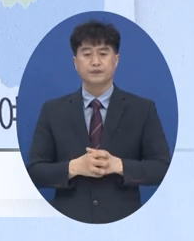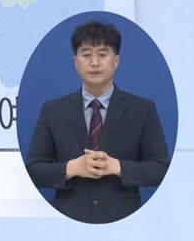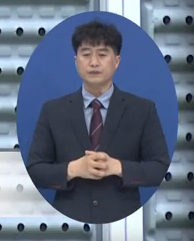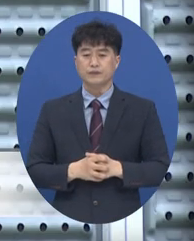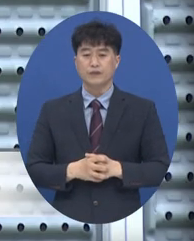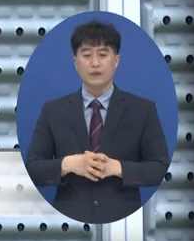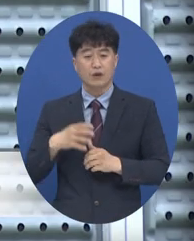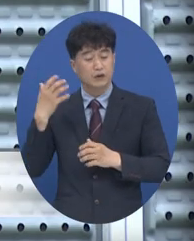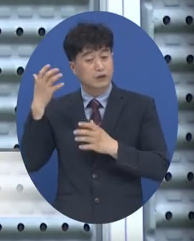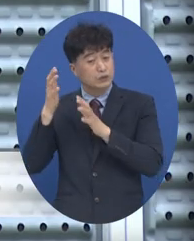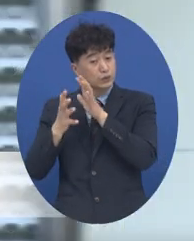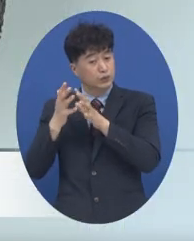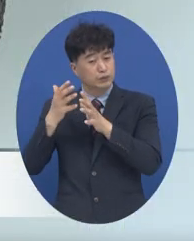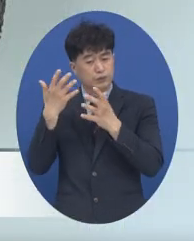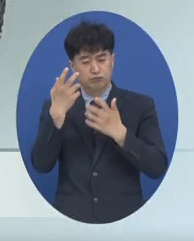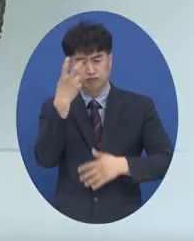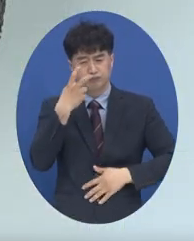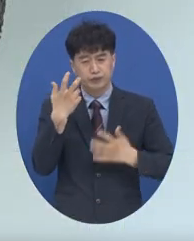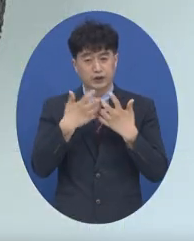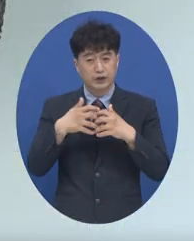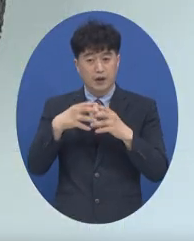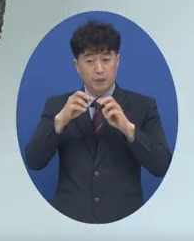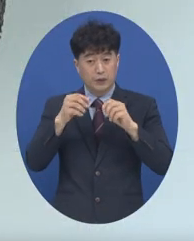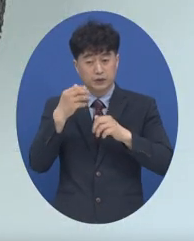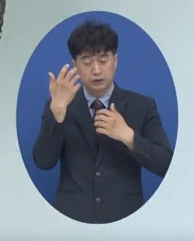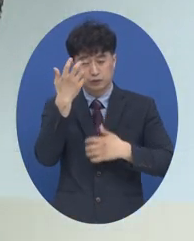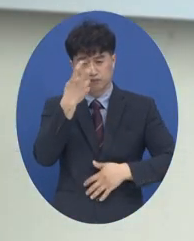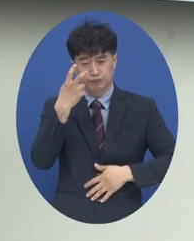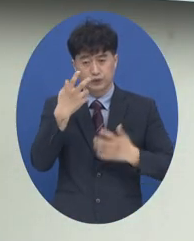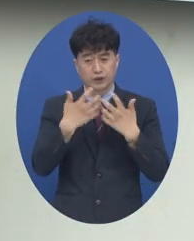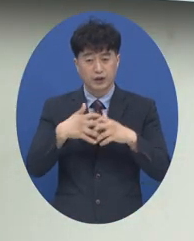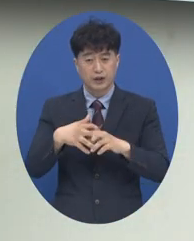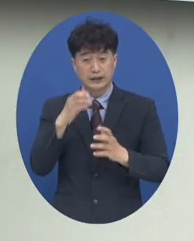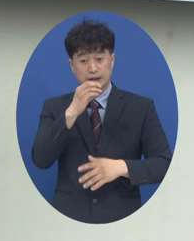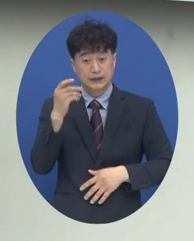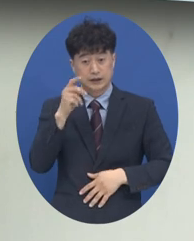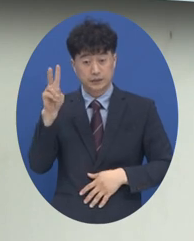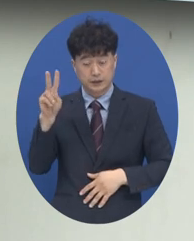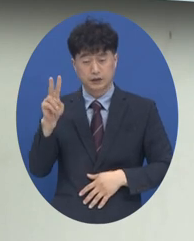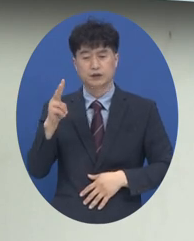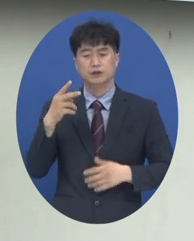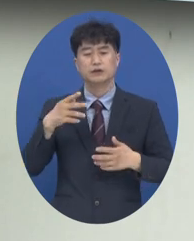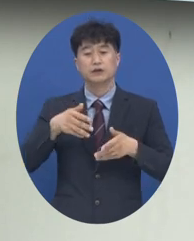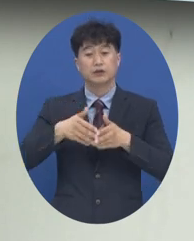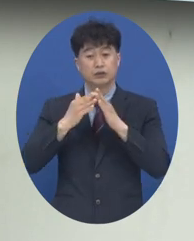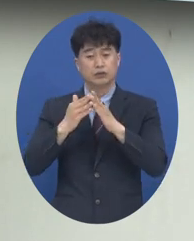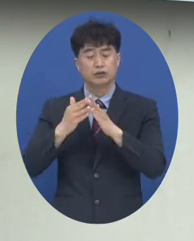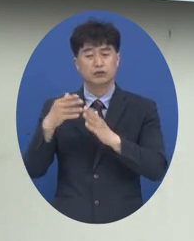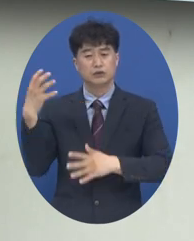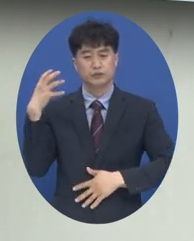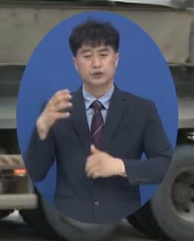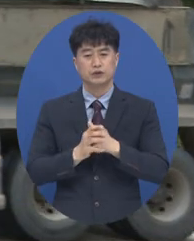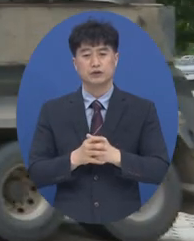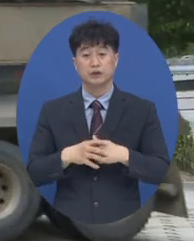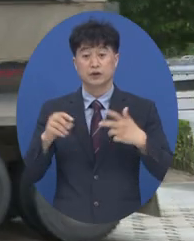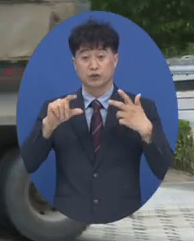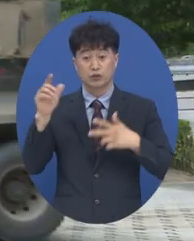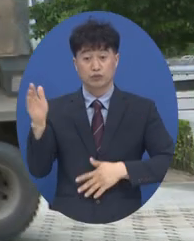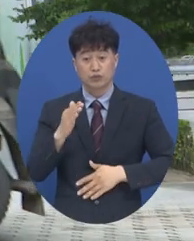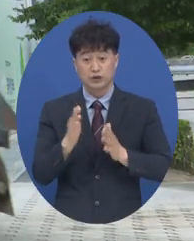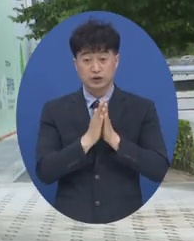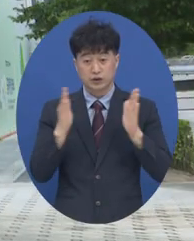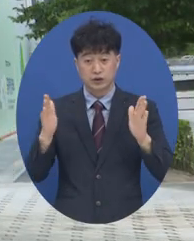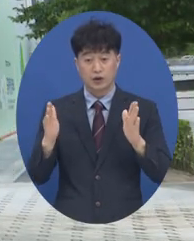공사장 등에 소음 측정기와 미세먼지 측정기, 그리고 폐쇄회로 텔레비전 설치를 의무화합니다.